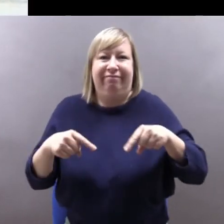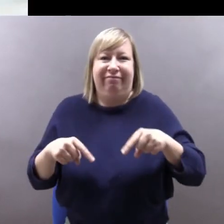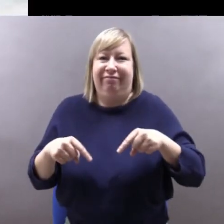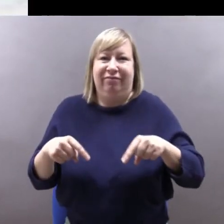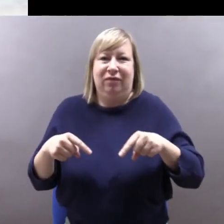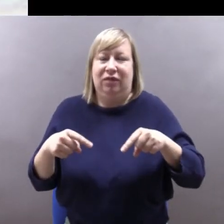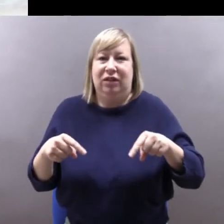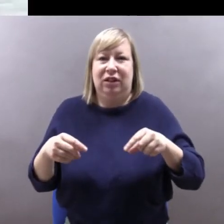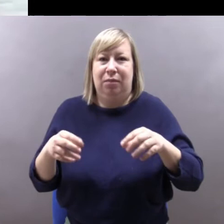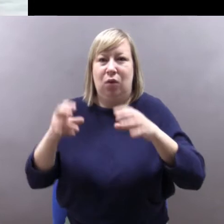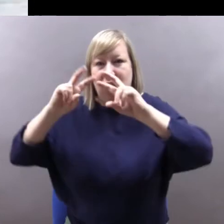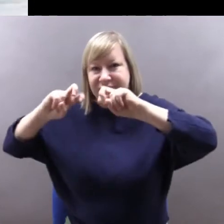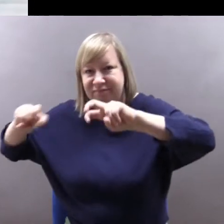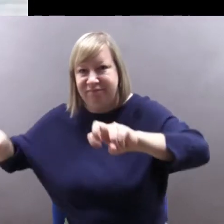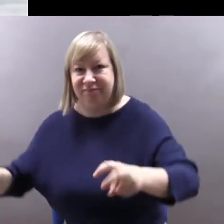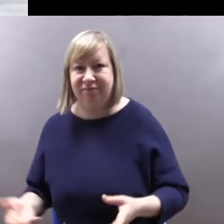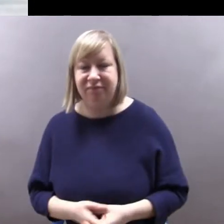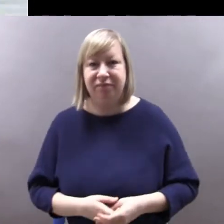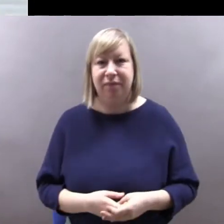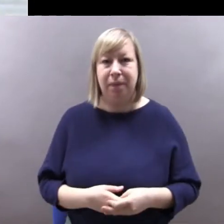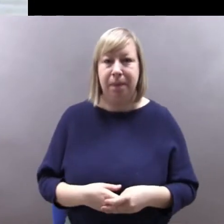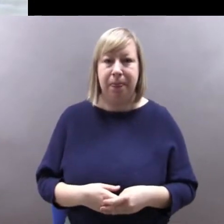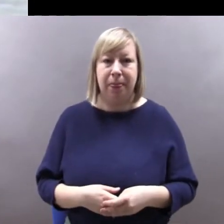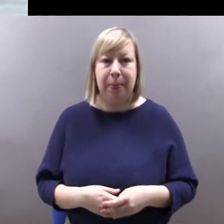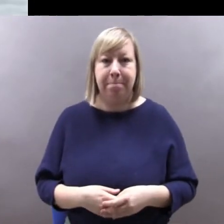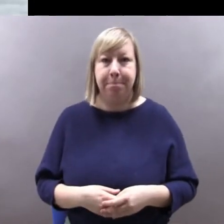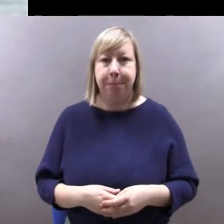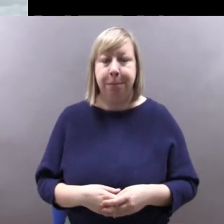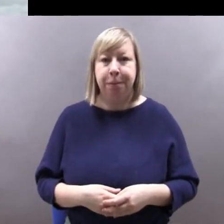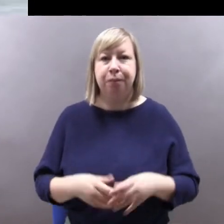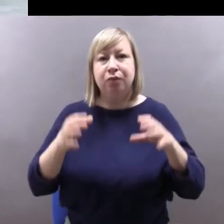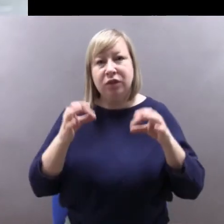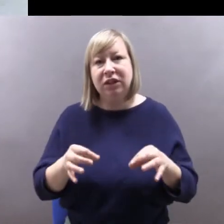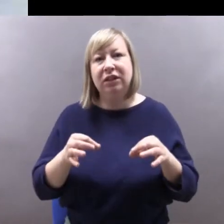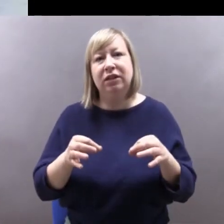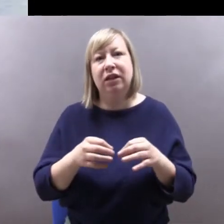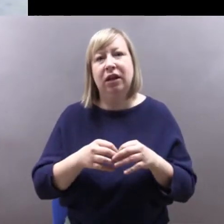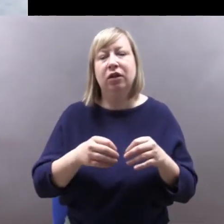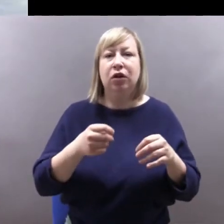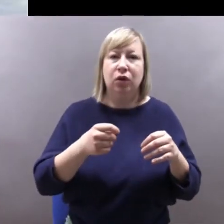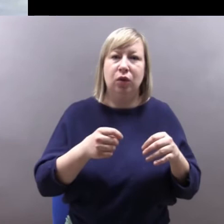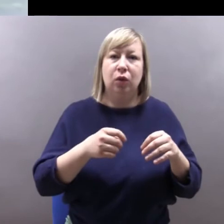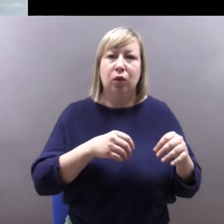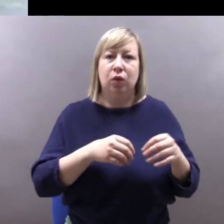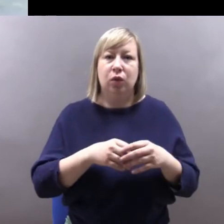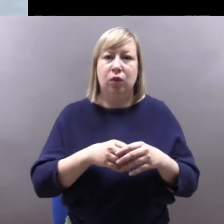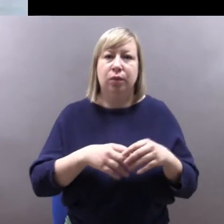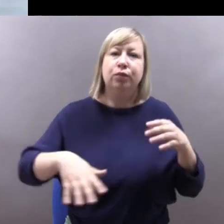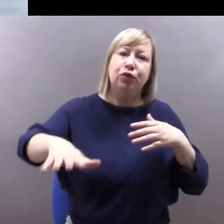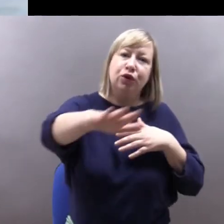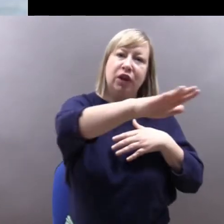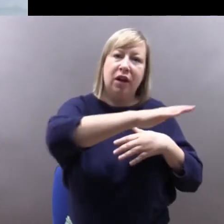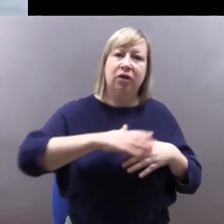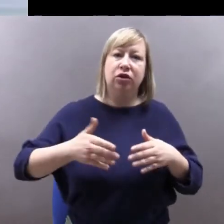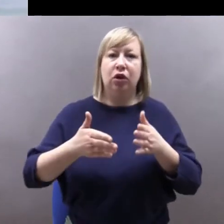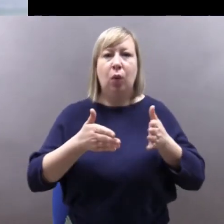dziś zwróćcie uwagę, że nawet dziś ile osób dziennie widzicie